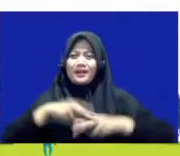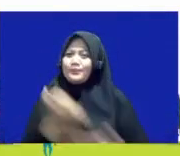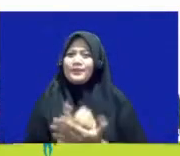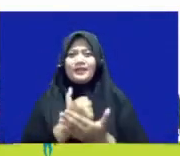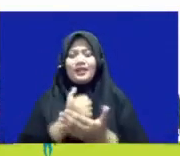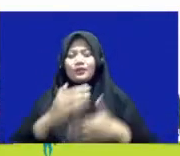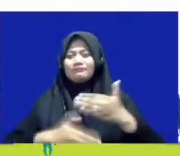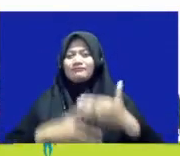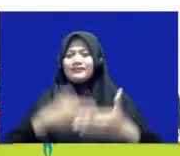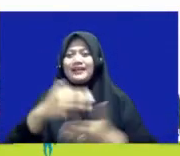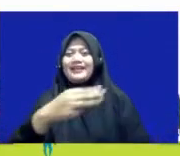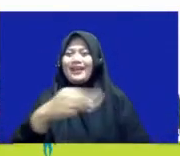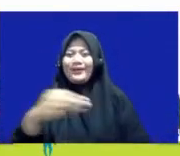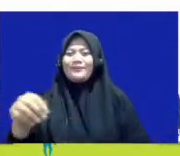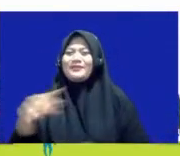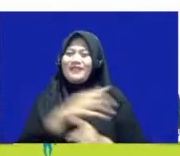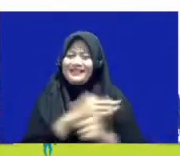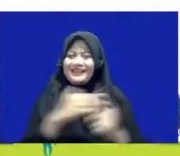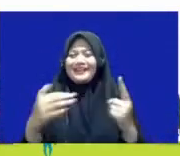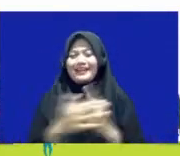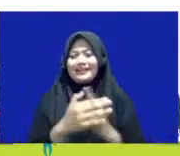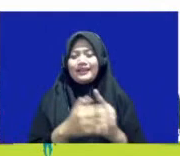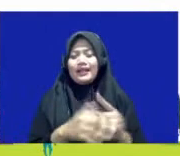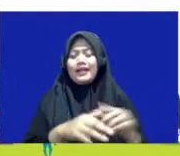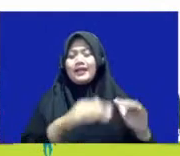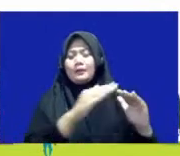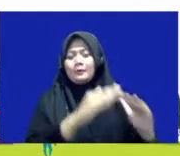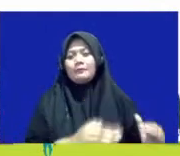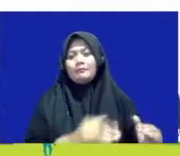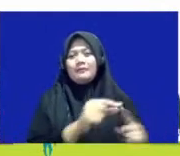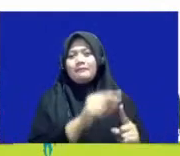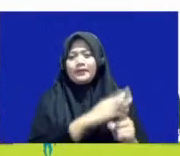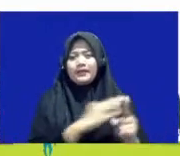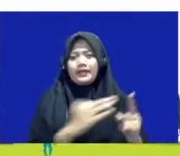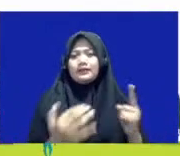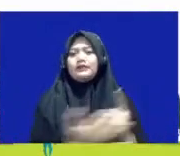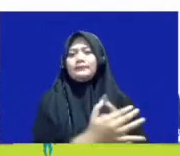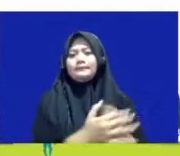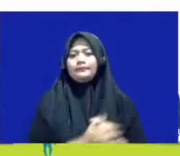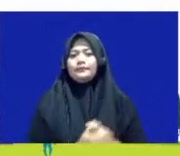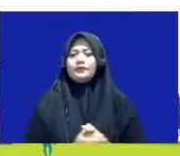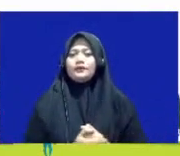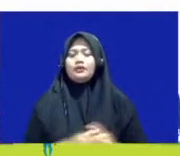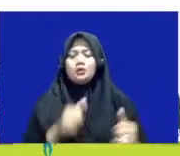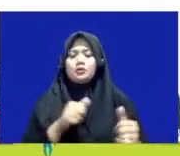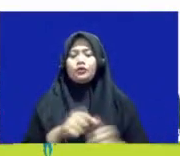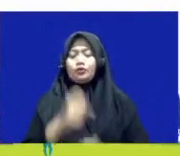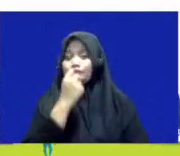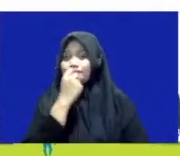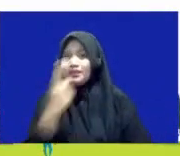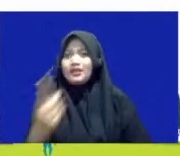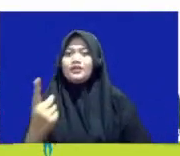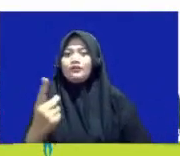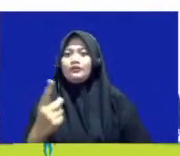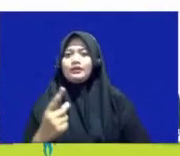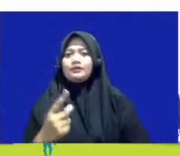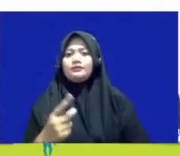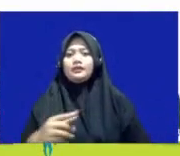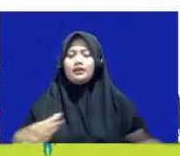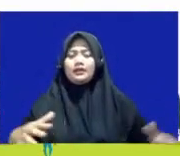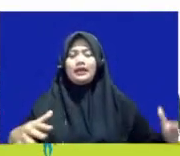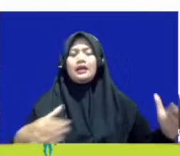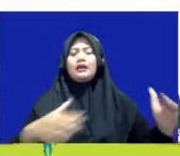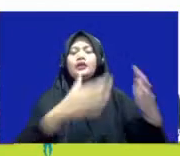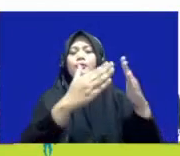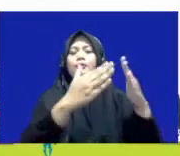kelangsungan ekonomi masyarakat pesisir. Kami bertekad untuk terus menghijaukan kawasan pegunungan dan kawasan